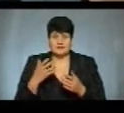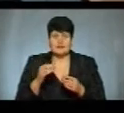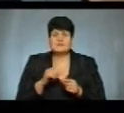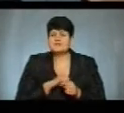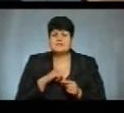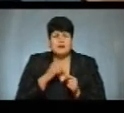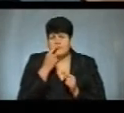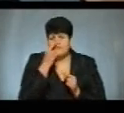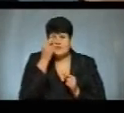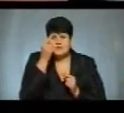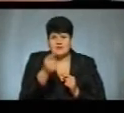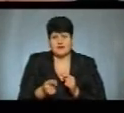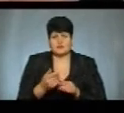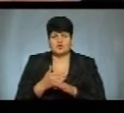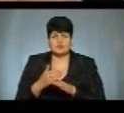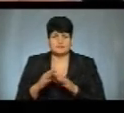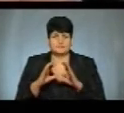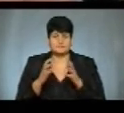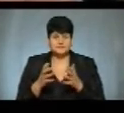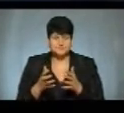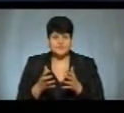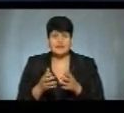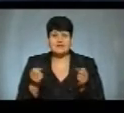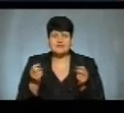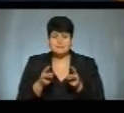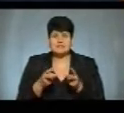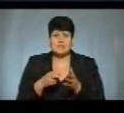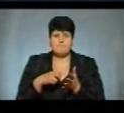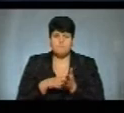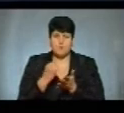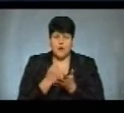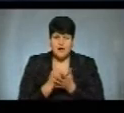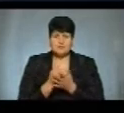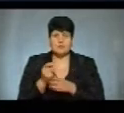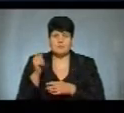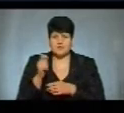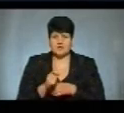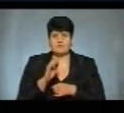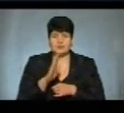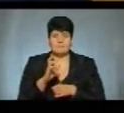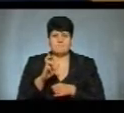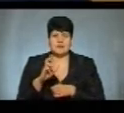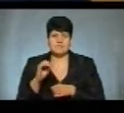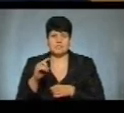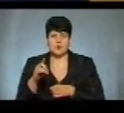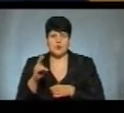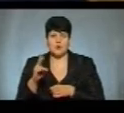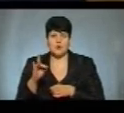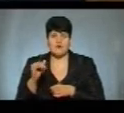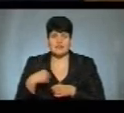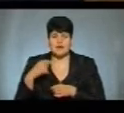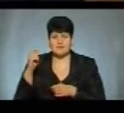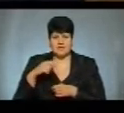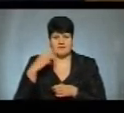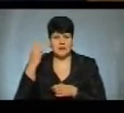в самі найвіддаленіші країни світу. На спецпогашення марки із Хмельницького приїхав філателіст Володимир Безкоровайний. Я приїхав з Хмельницького